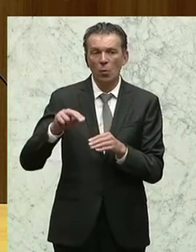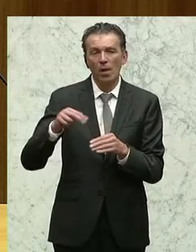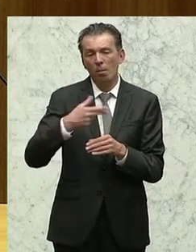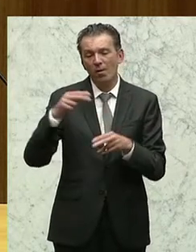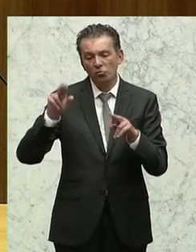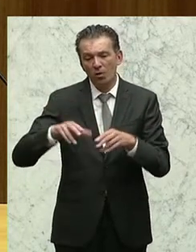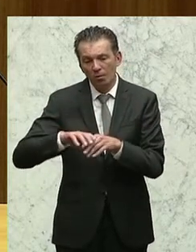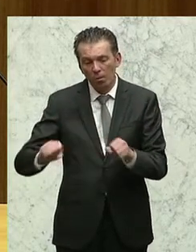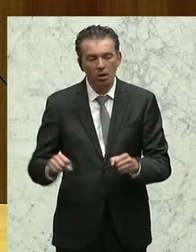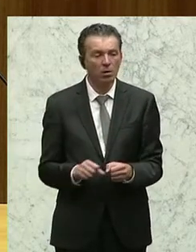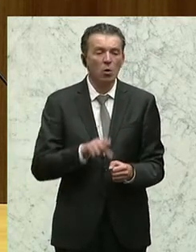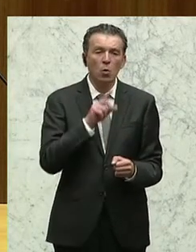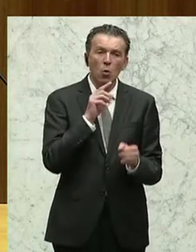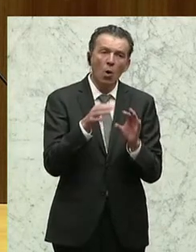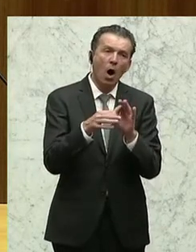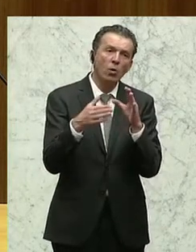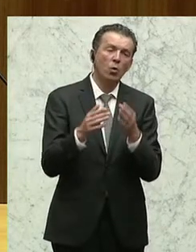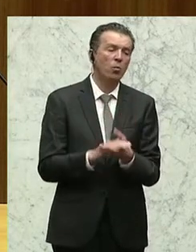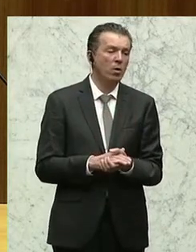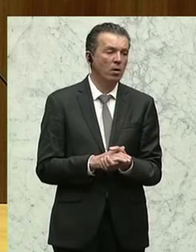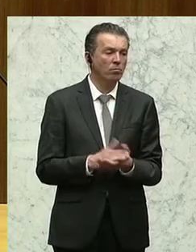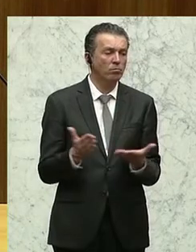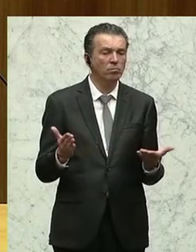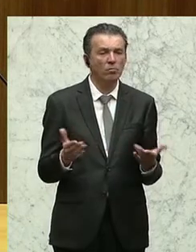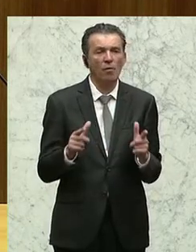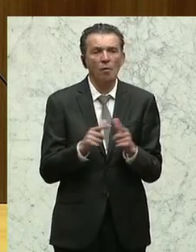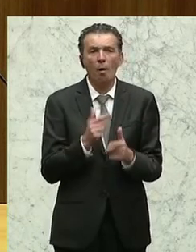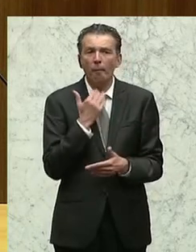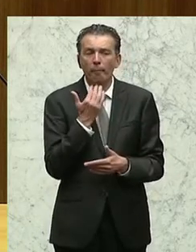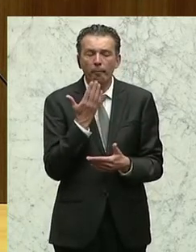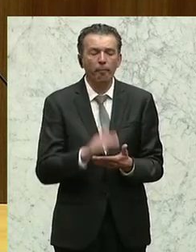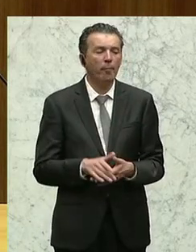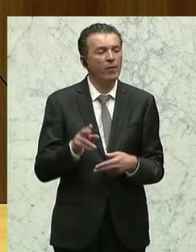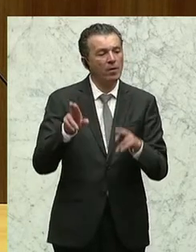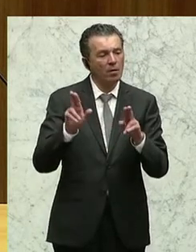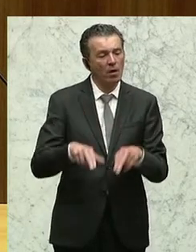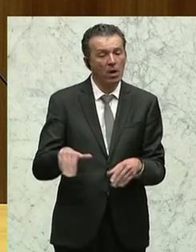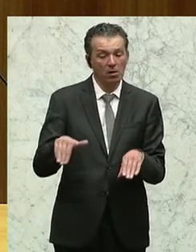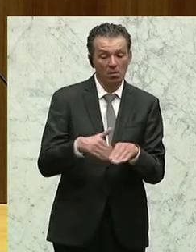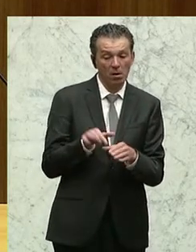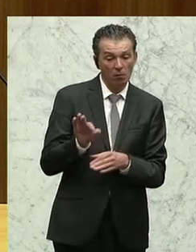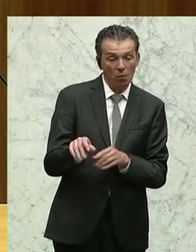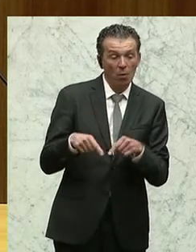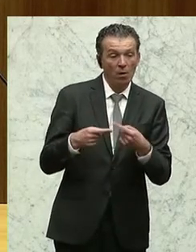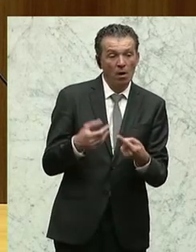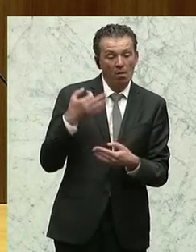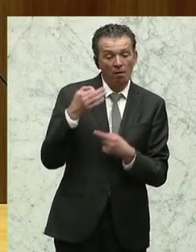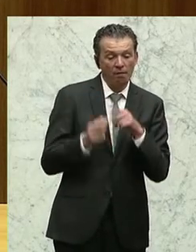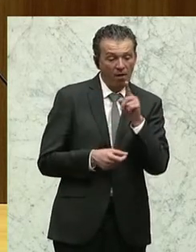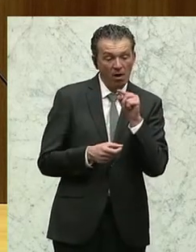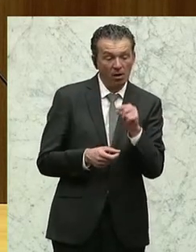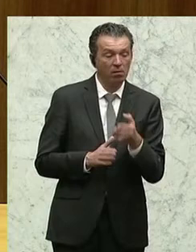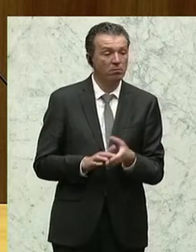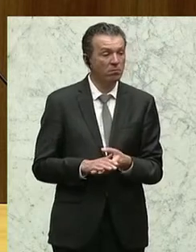hat, sondern lediglich eine Autonomie, in welcher Form auch immer, dieses Recht ersetzt, dann wirft sich die Frage